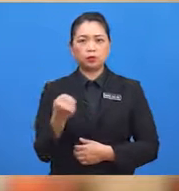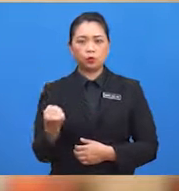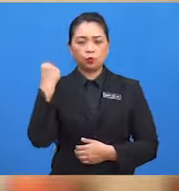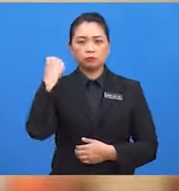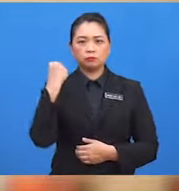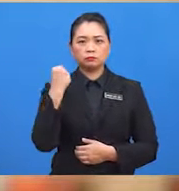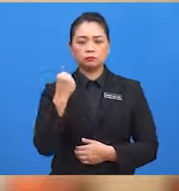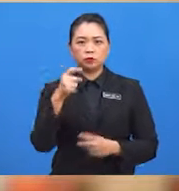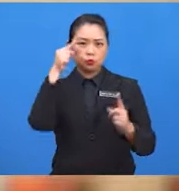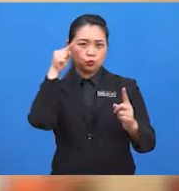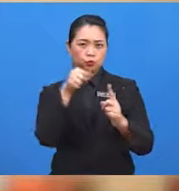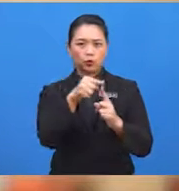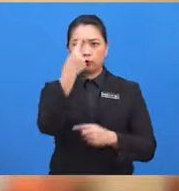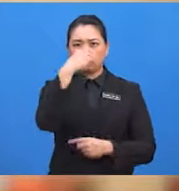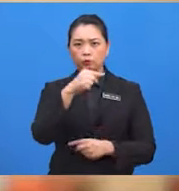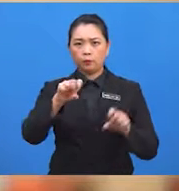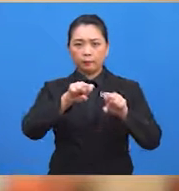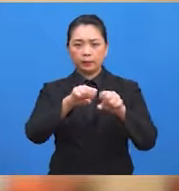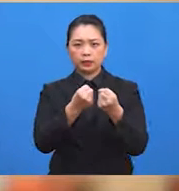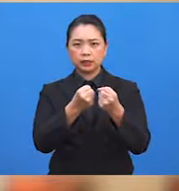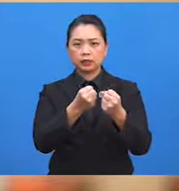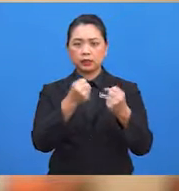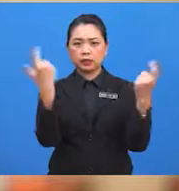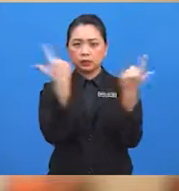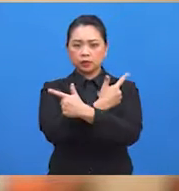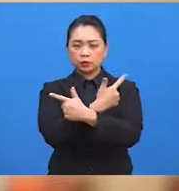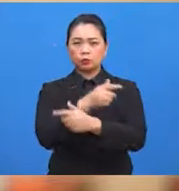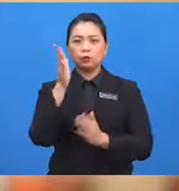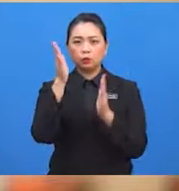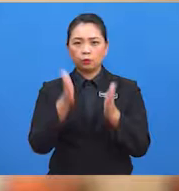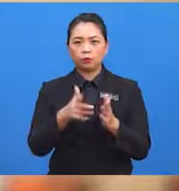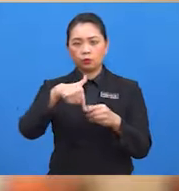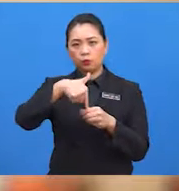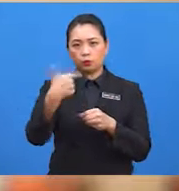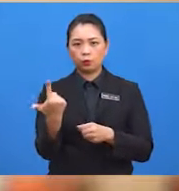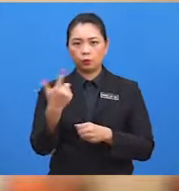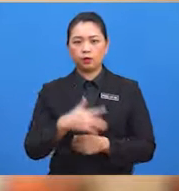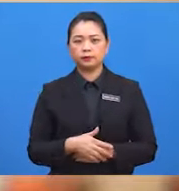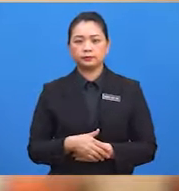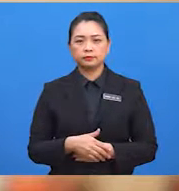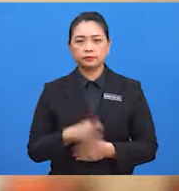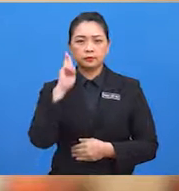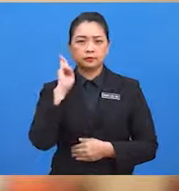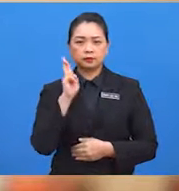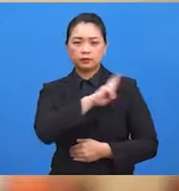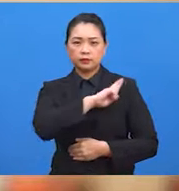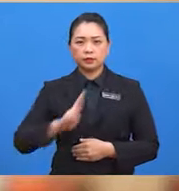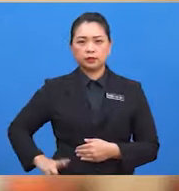bertujuan untuk mematahkan serangan orang luar. Raja yang terkenal semasa Kerajaan Baru ini ialah